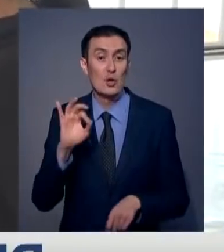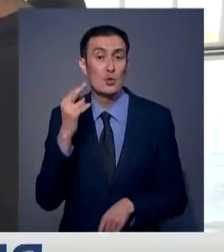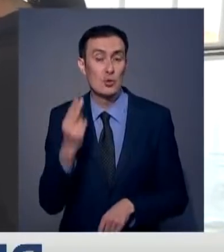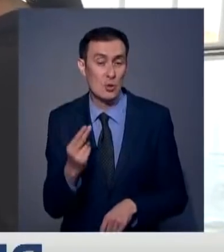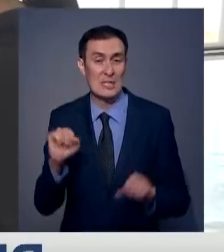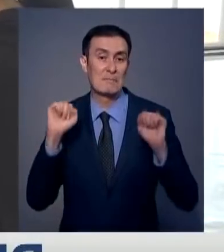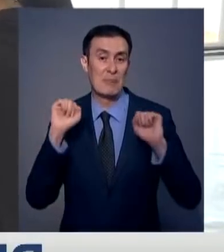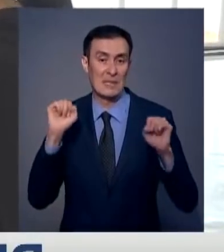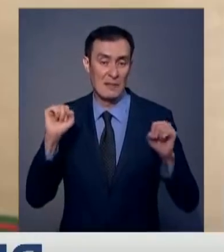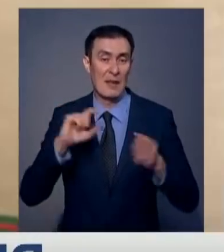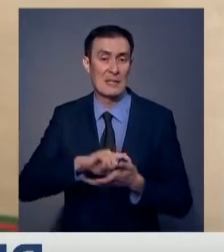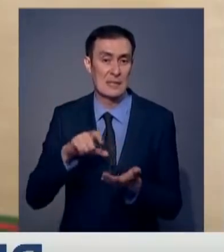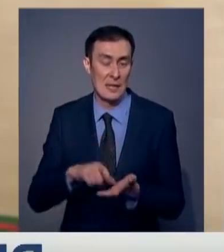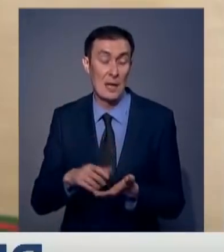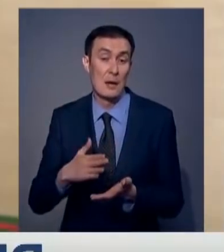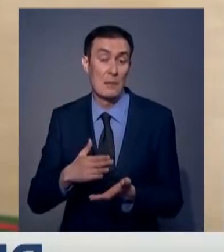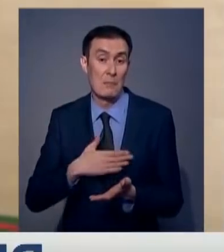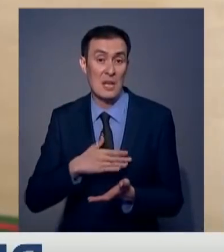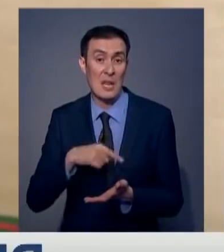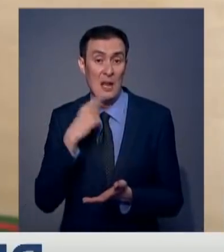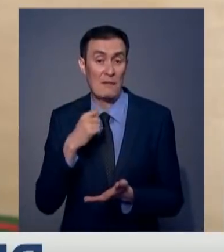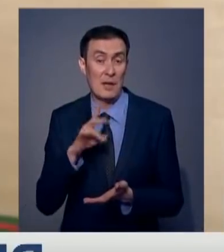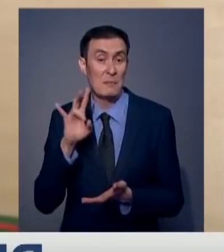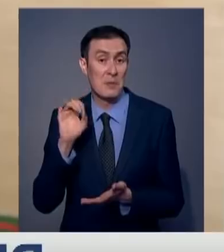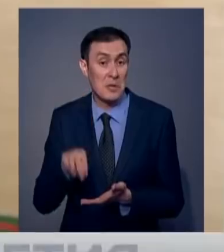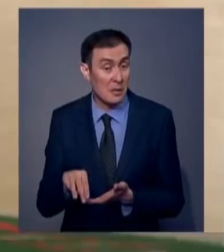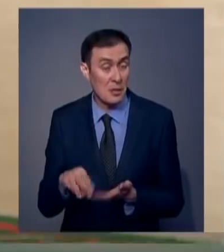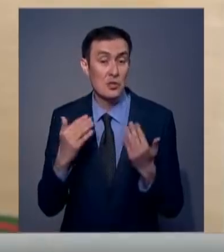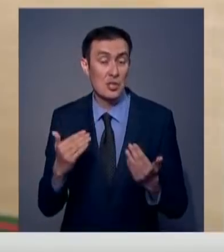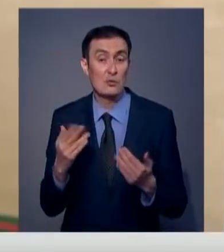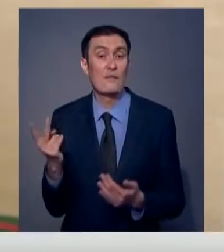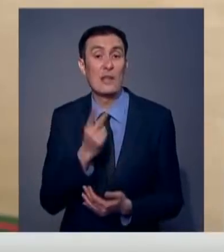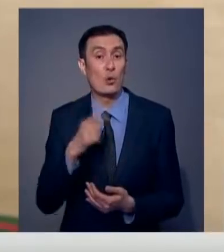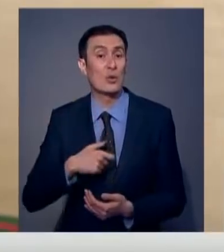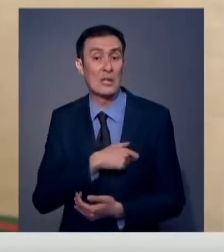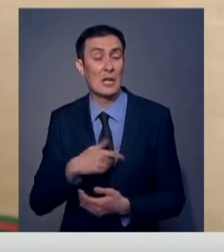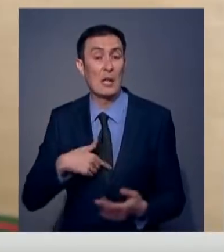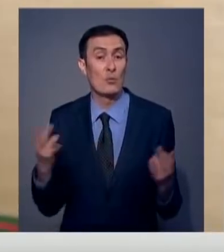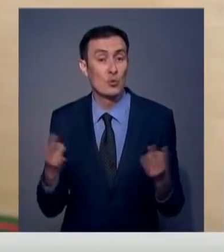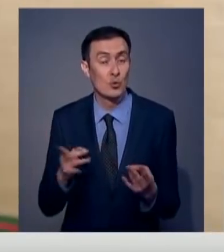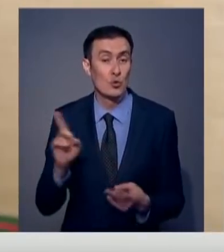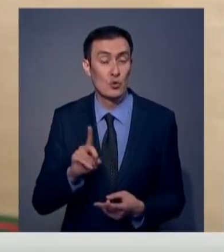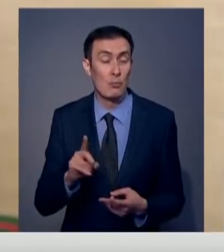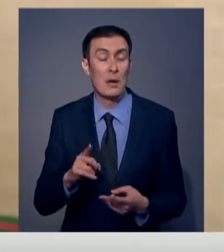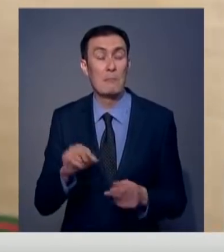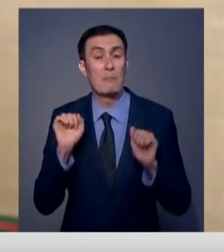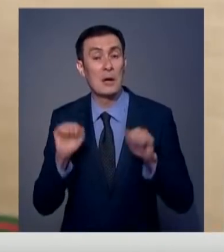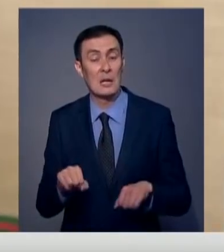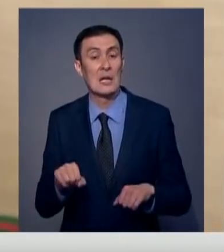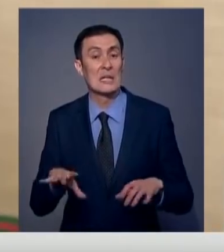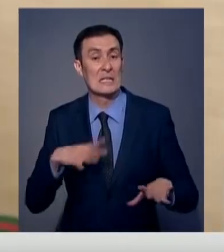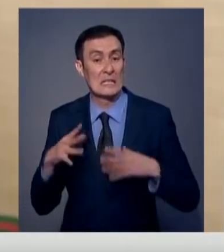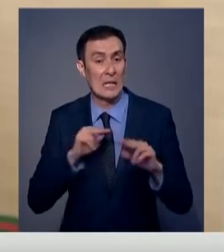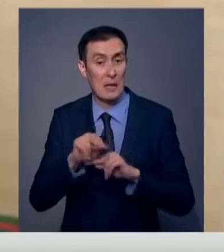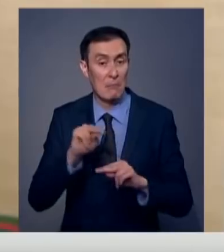социального спортивного зала. Мы не говорим нет. Сейчас мы вот ищем второго тренера, чтобы она могла или он заниматься уже